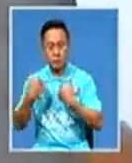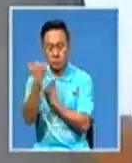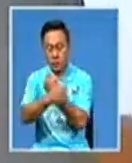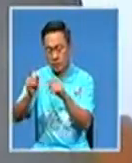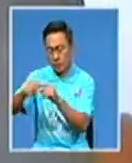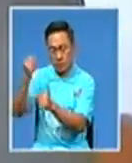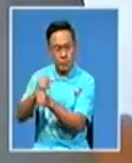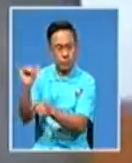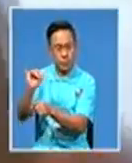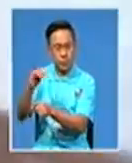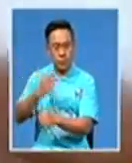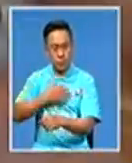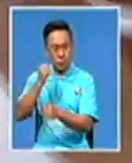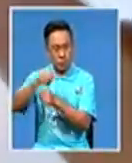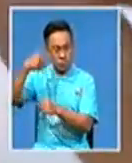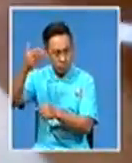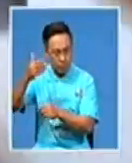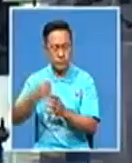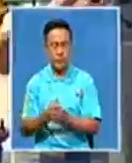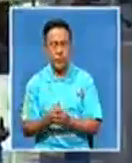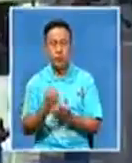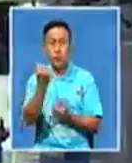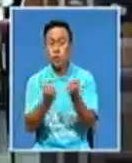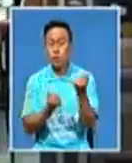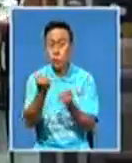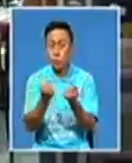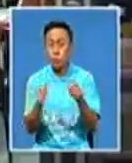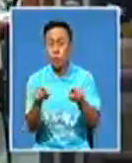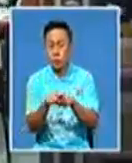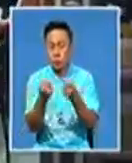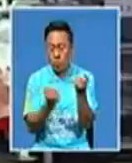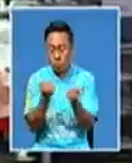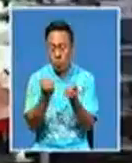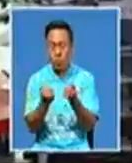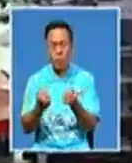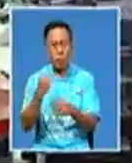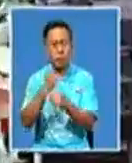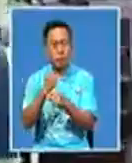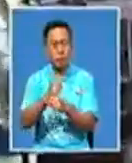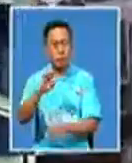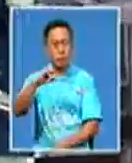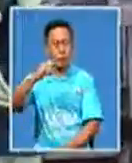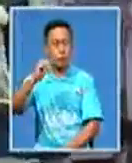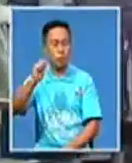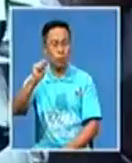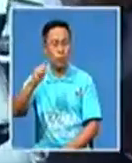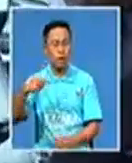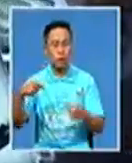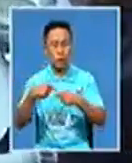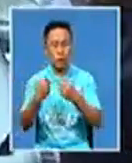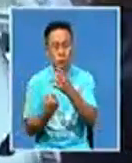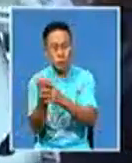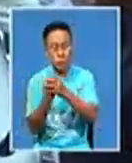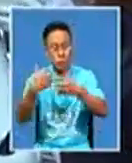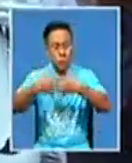ตามไม่ทันนะครับรถยนต์เหมือนกันตอนนี้เราปิดแล้วนะฮะรถยนต์อีโคคาร์หรือที่ใช้เครื่อง